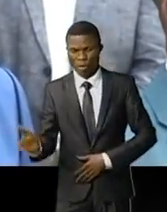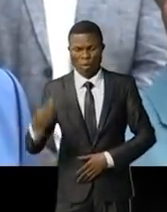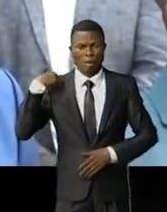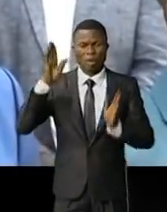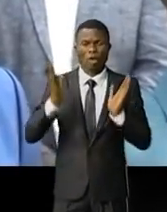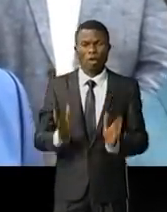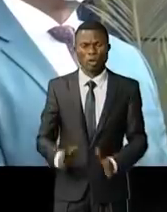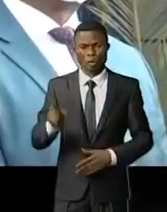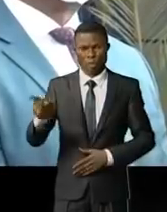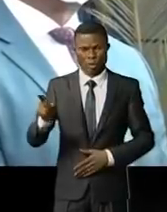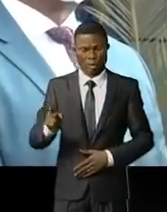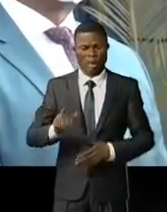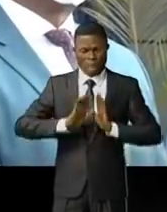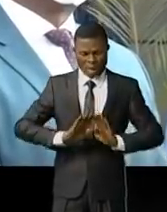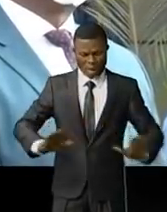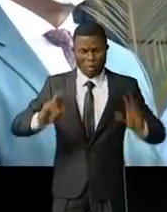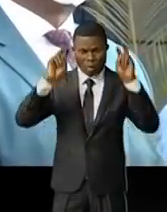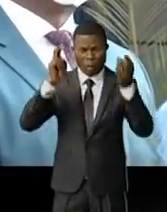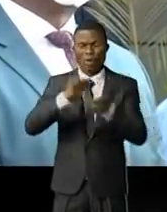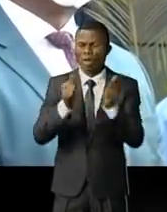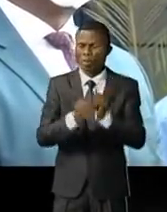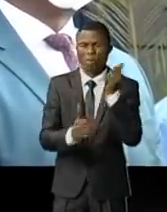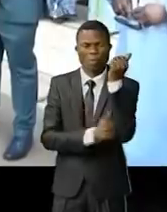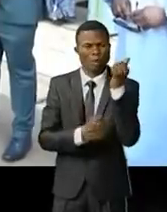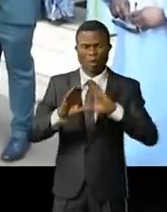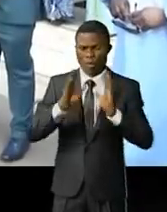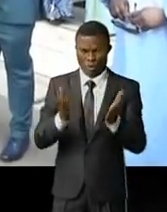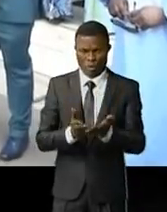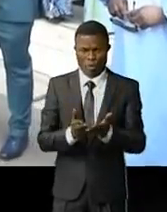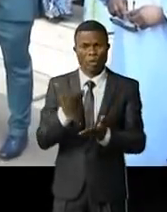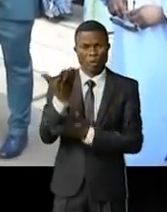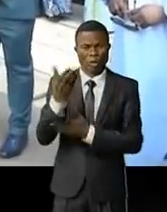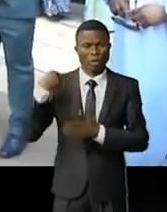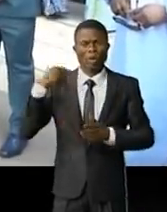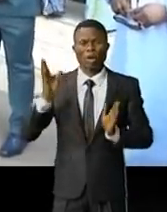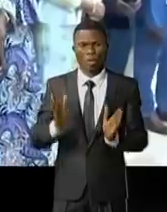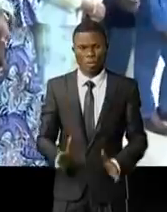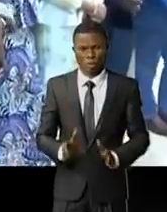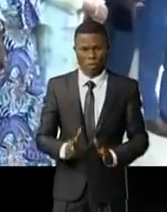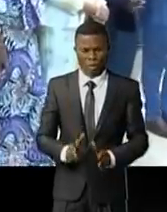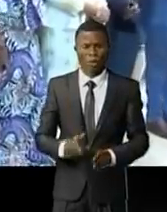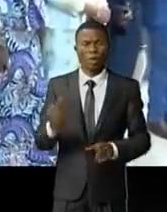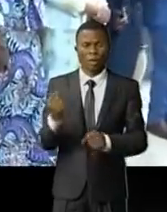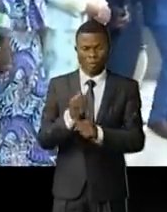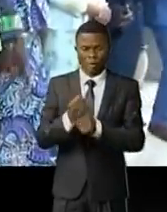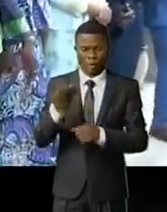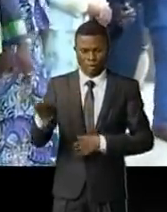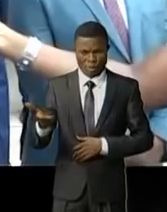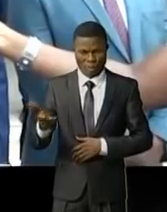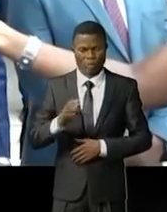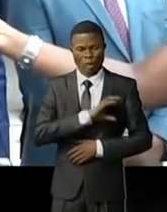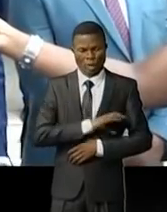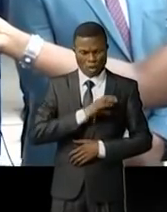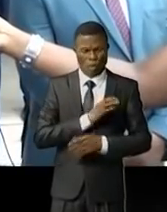Jacques Kaboulakatoué, la propriété de la ville est une affaire de tous. Tout cet appel du gouverneur à ses administrés à adopter un